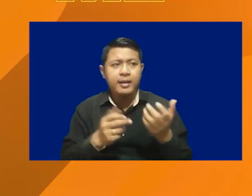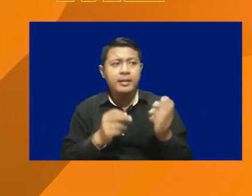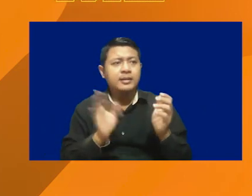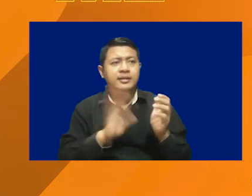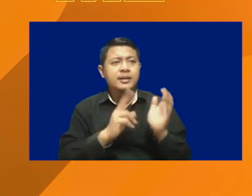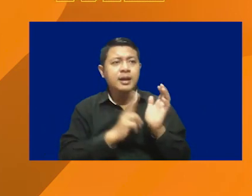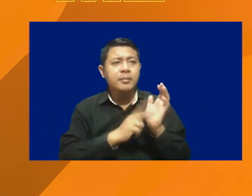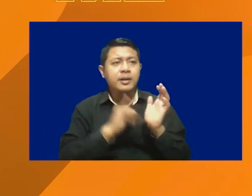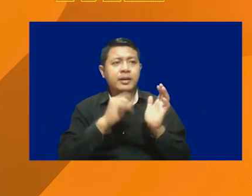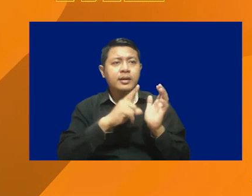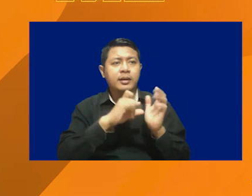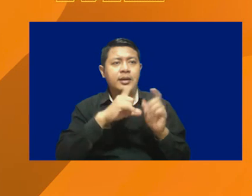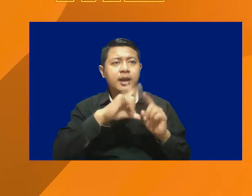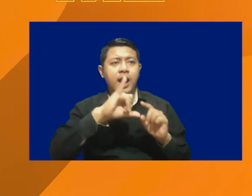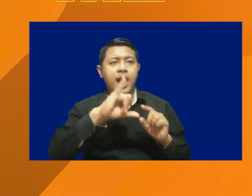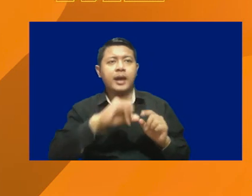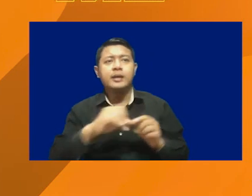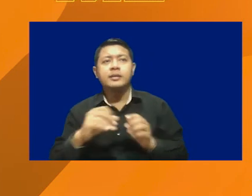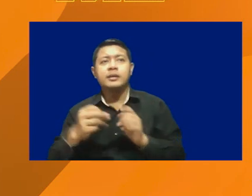Mari kita lihat lebih lanjut.